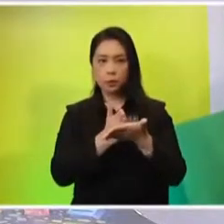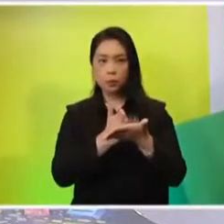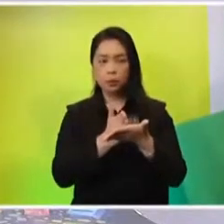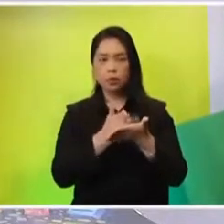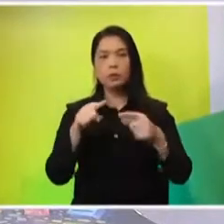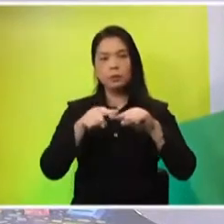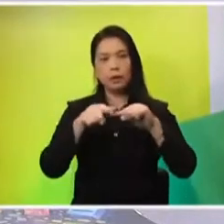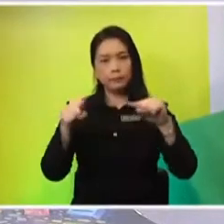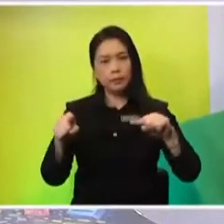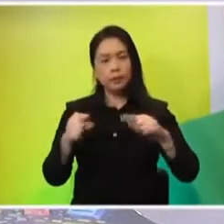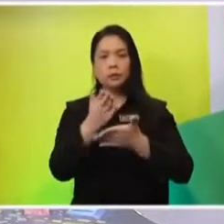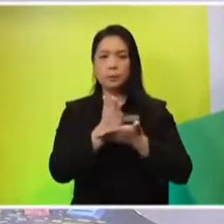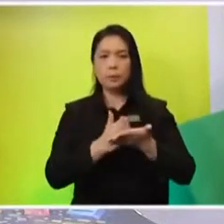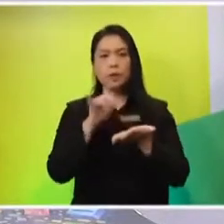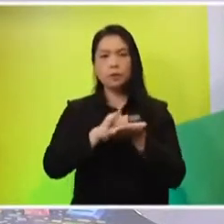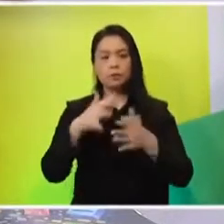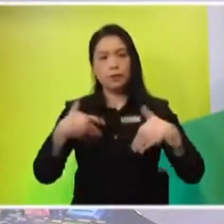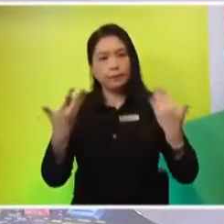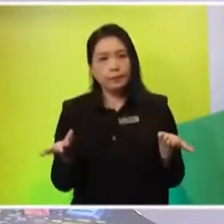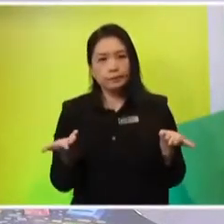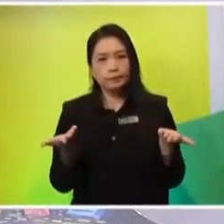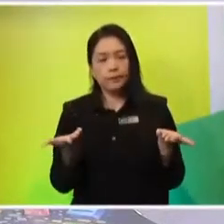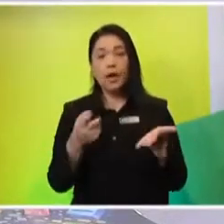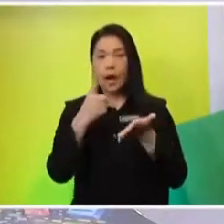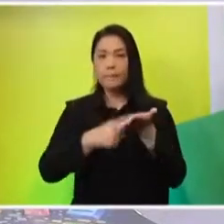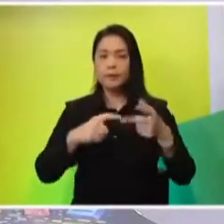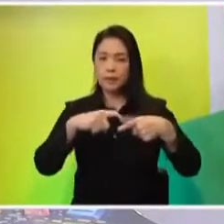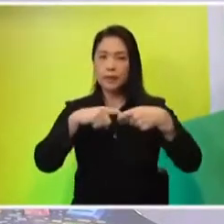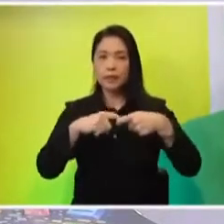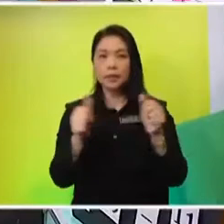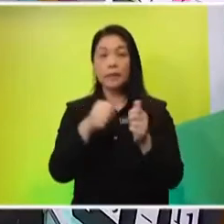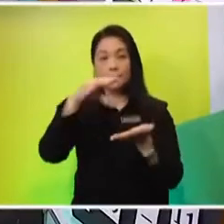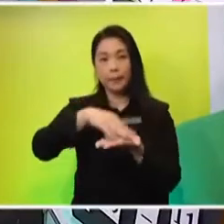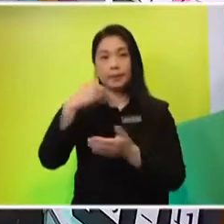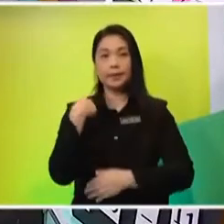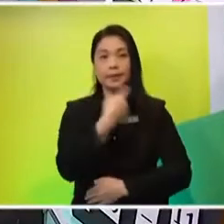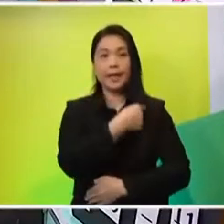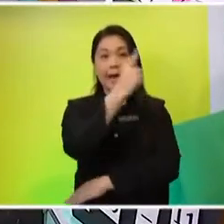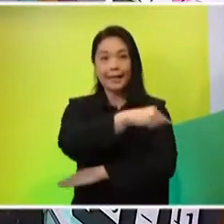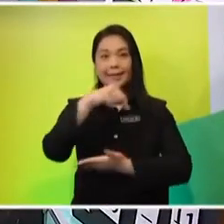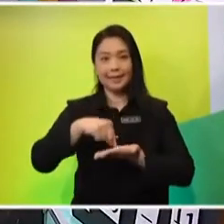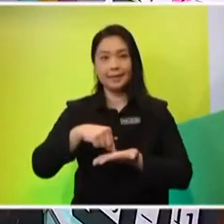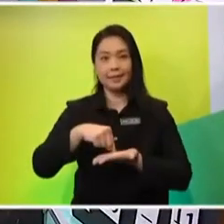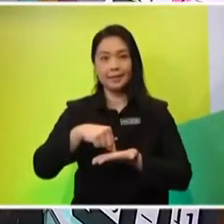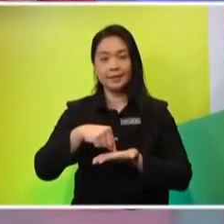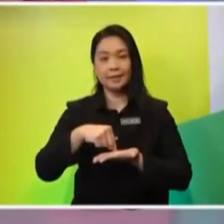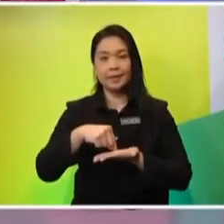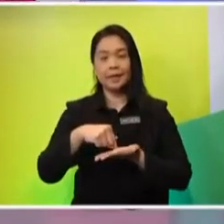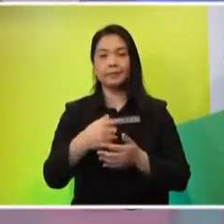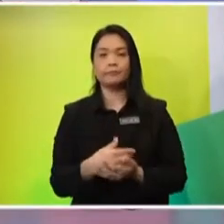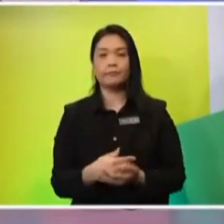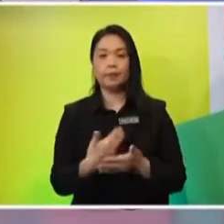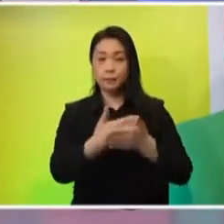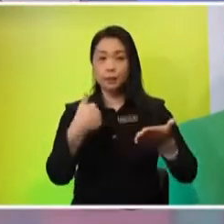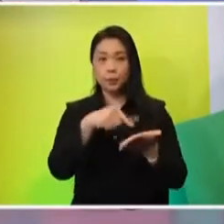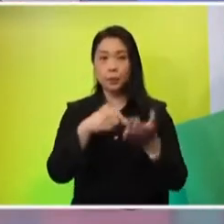Tapi separuh tu macam mana, cikgu? Apa kaitannya dengan apa yang kita nak belajar hari ni? Okey, nanti kita tengok. Sebelum tu, cikgu